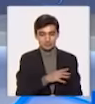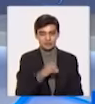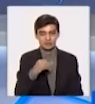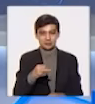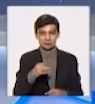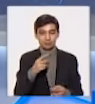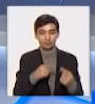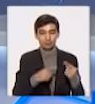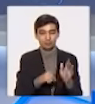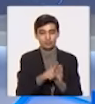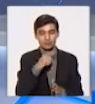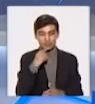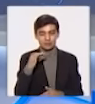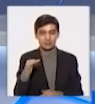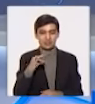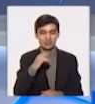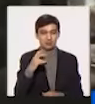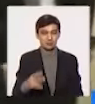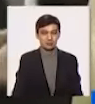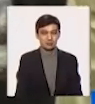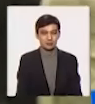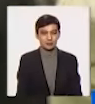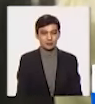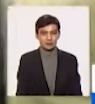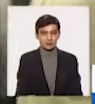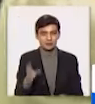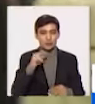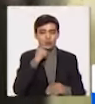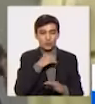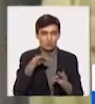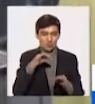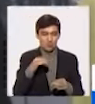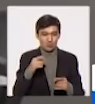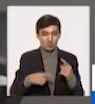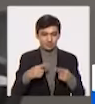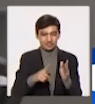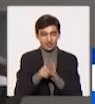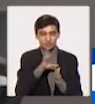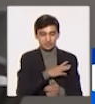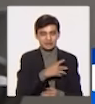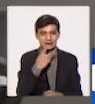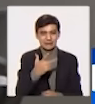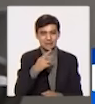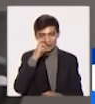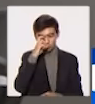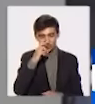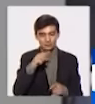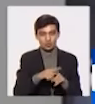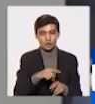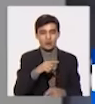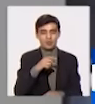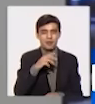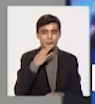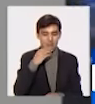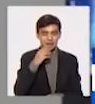үлкен дүрбелең туғызып жатыр. Әлем назар ауған экономикадағы дүрбелеңге басты себепкер үш ел. АқШ, Ресей және